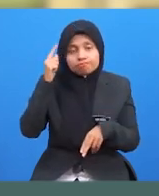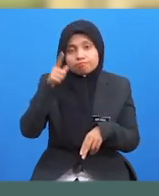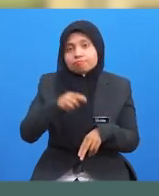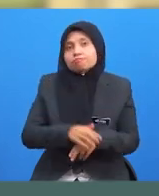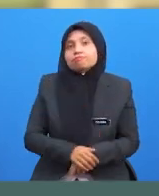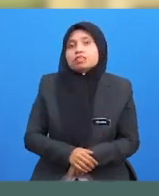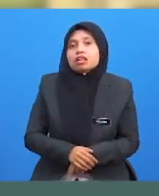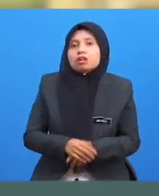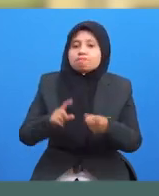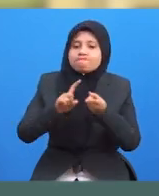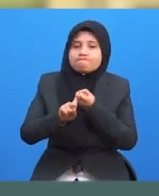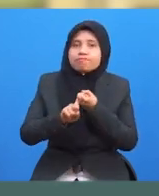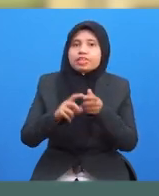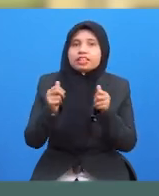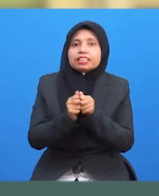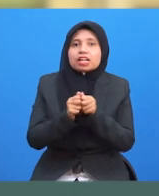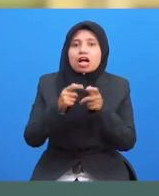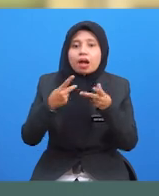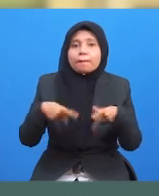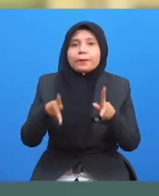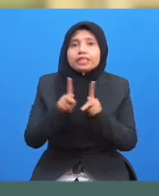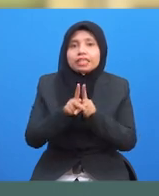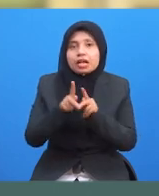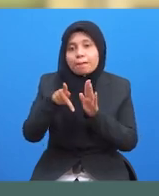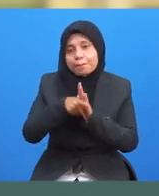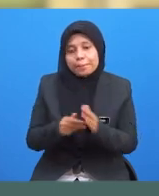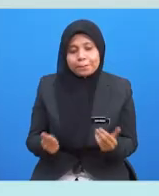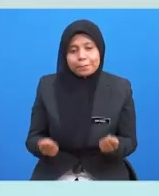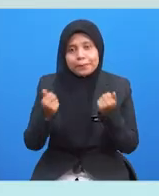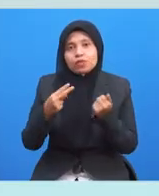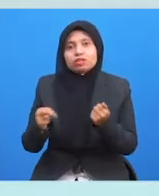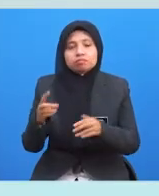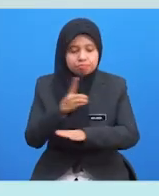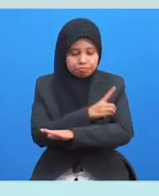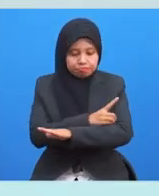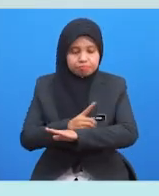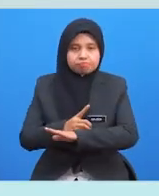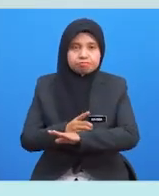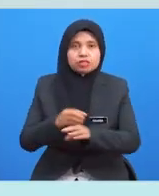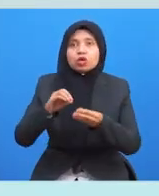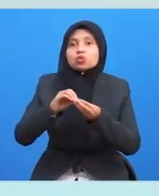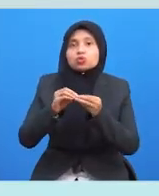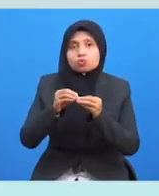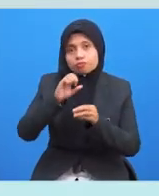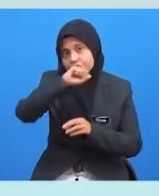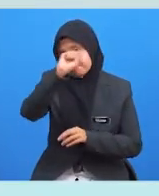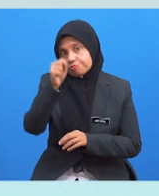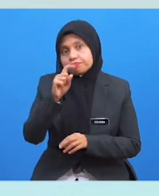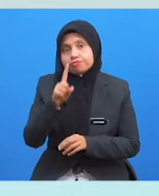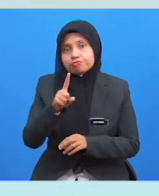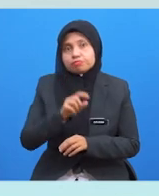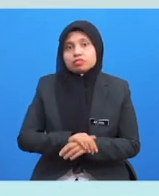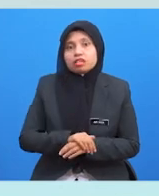dahulu berkaitan kepentingan pengangkutan darat. Soalannya, Lebuh